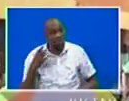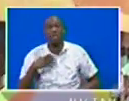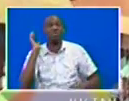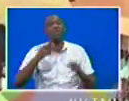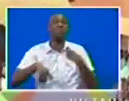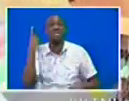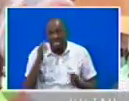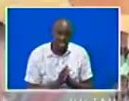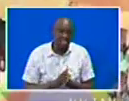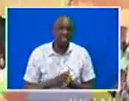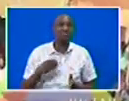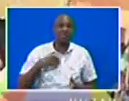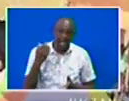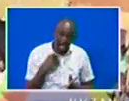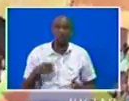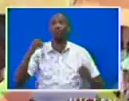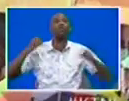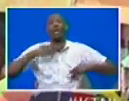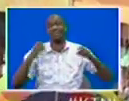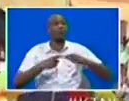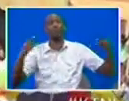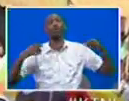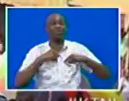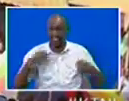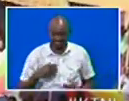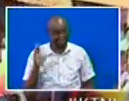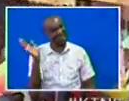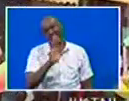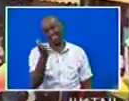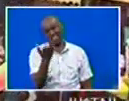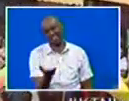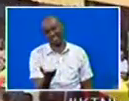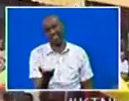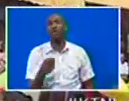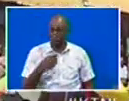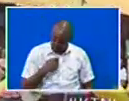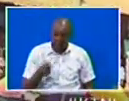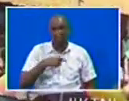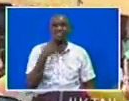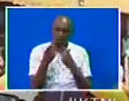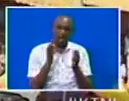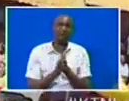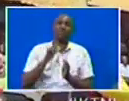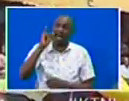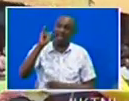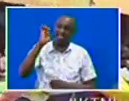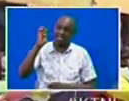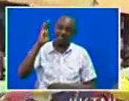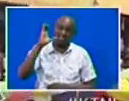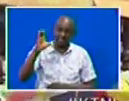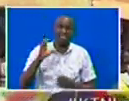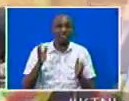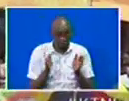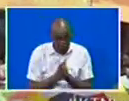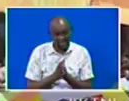nini, NASA wanaogopa sisi? Hapana. Tukiongea juu ya tume ya uchaguzi na mambo